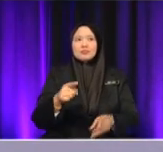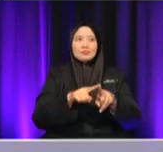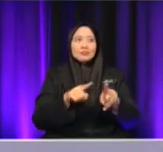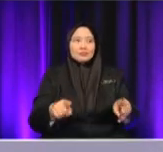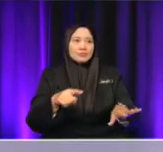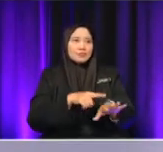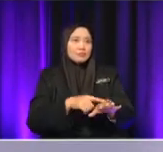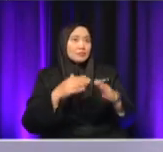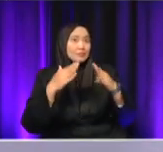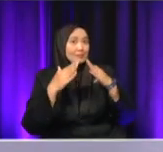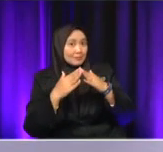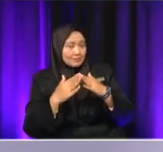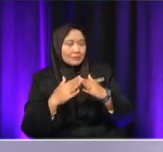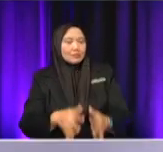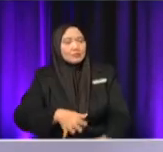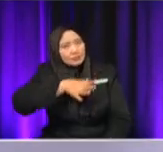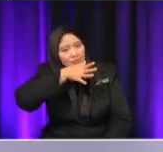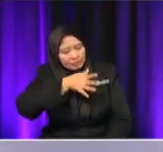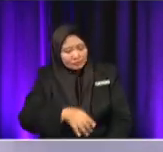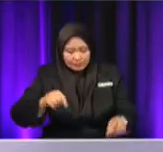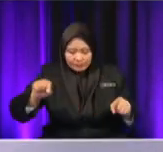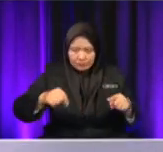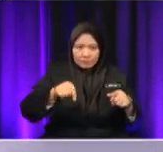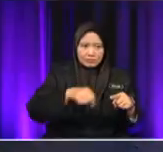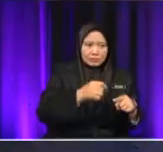dia menjahit baju sendiri dan juga